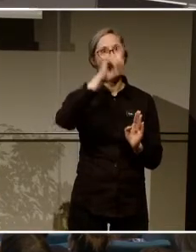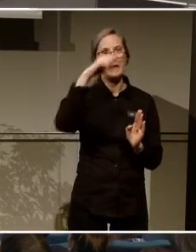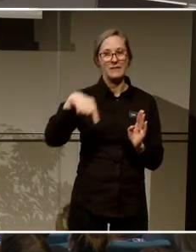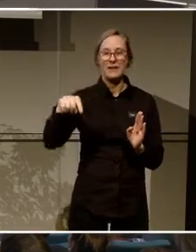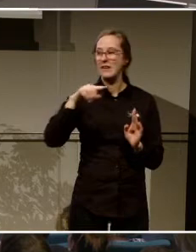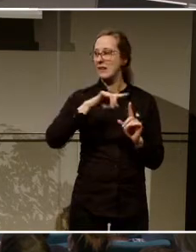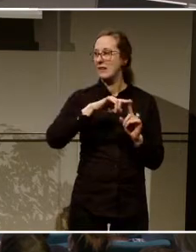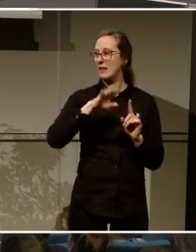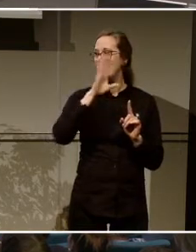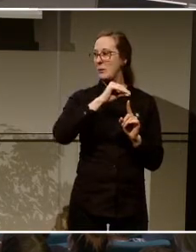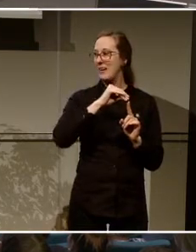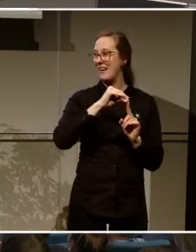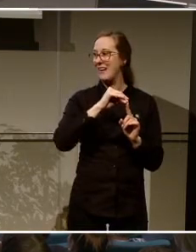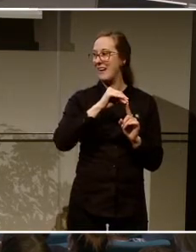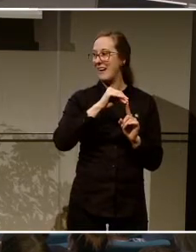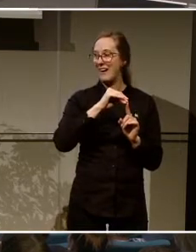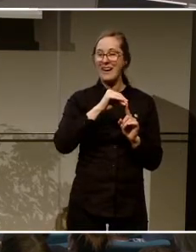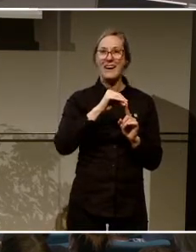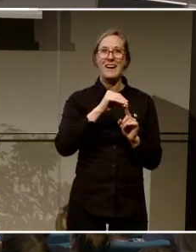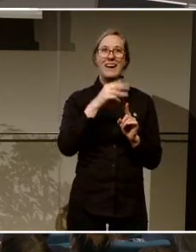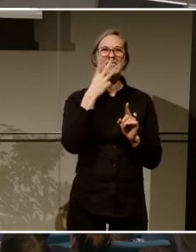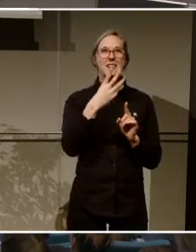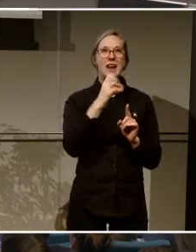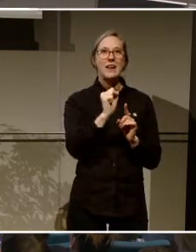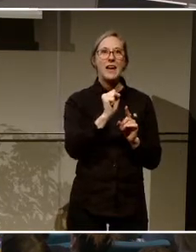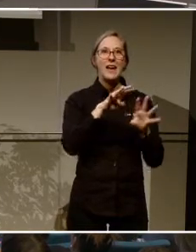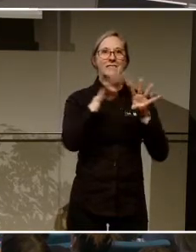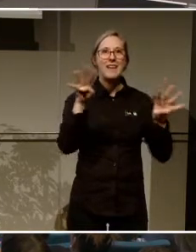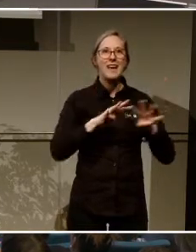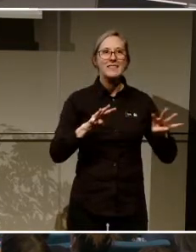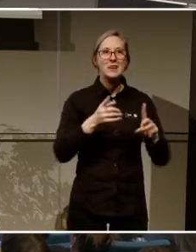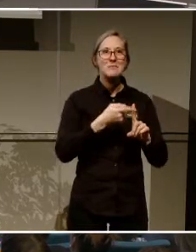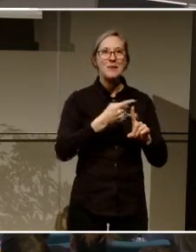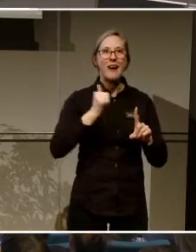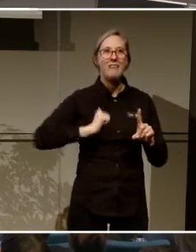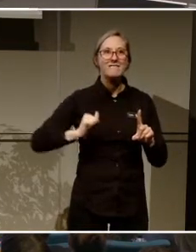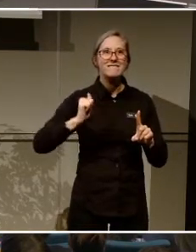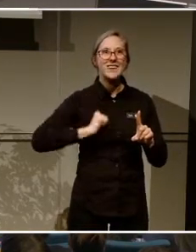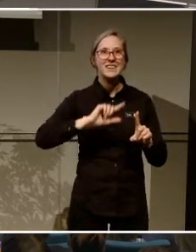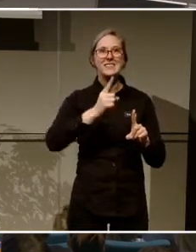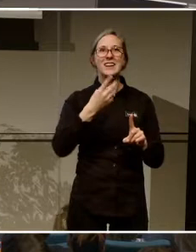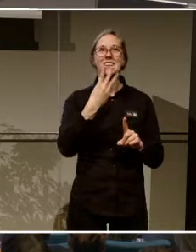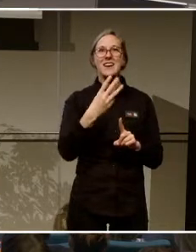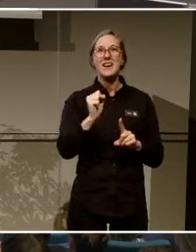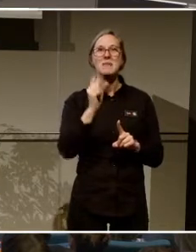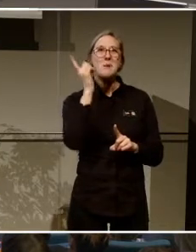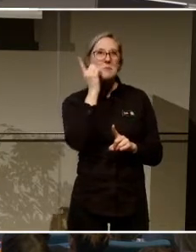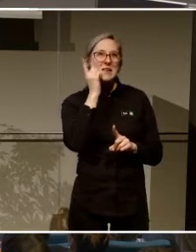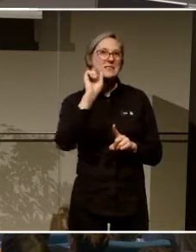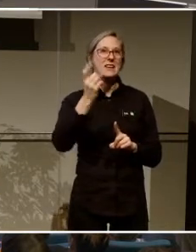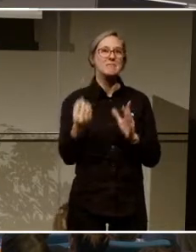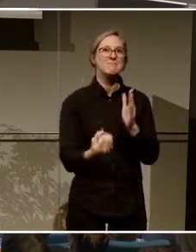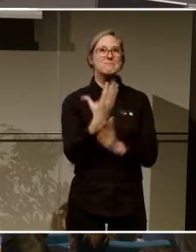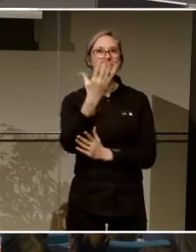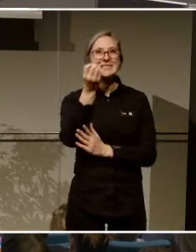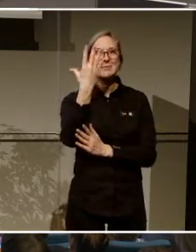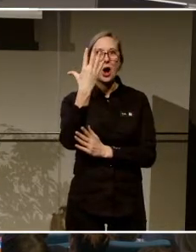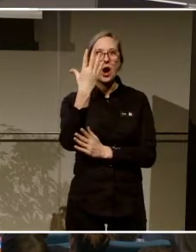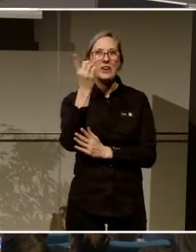ju 3G-näten ta sig drift och 3G-mobilerna. Och sen kom smartphone och sen kom